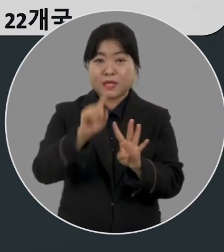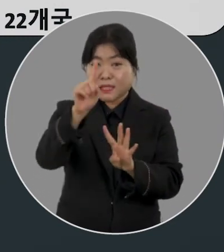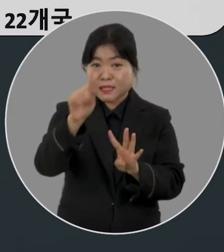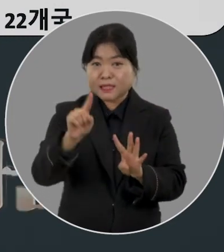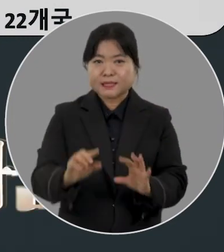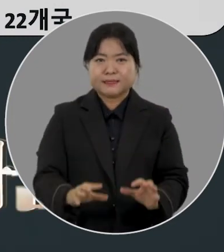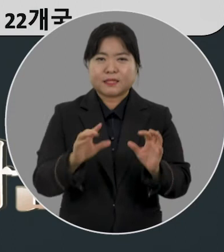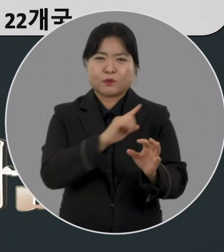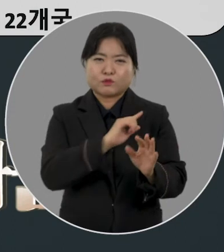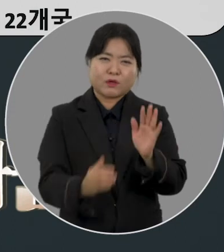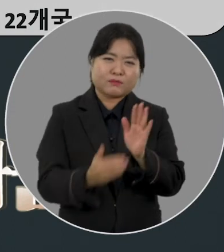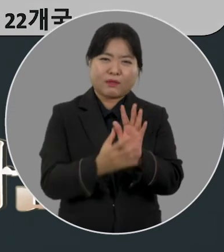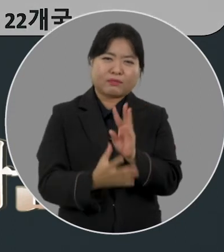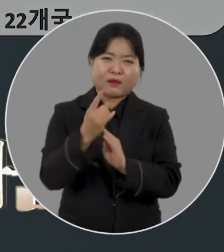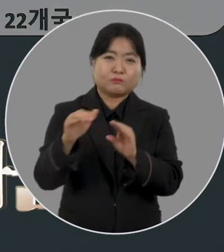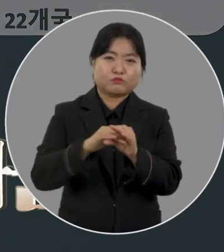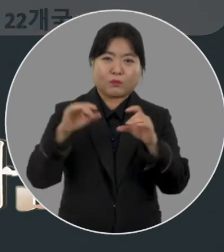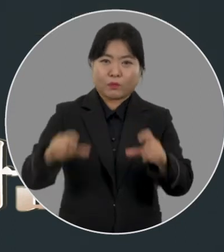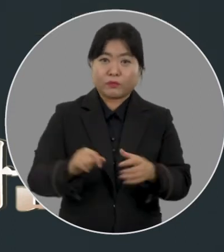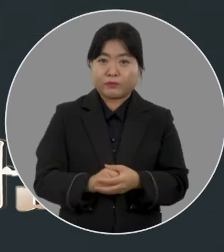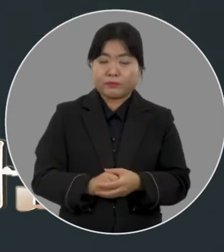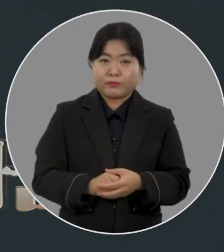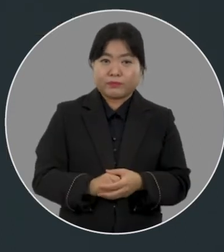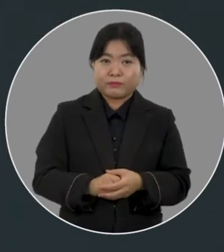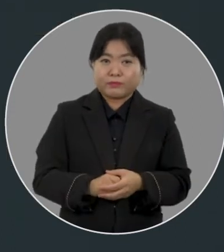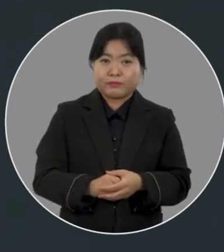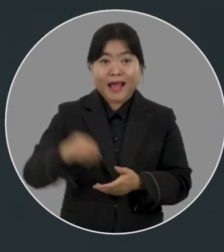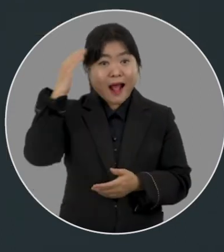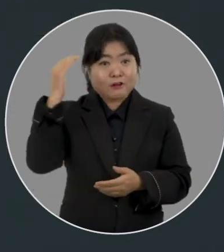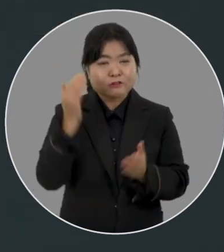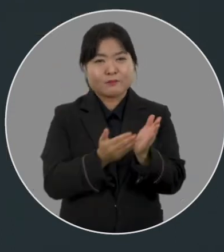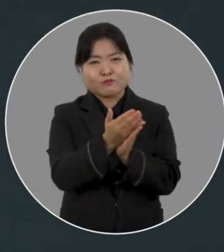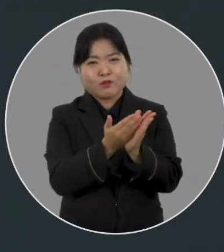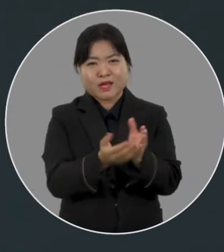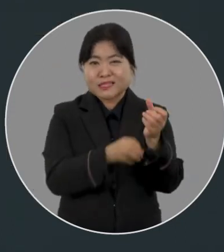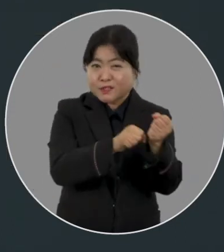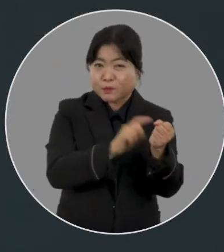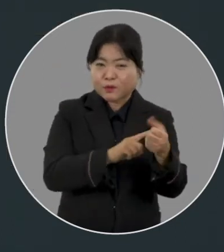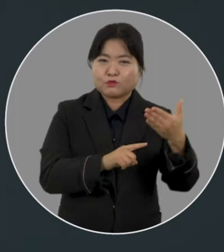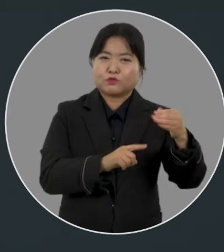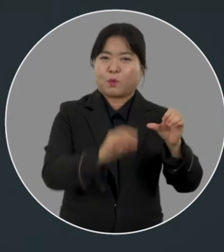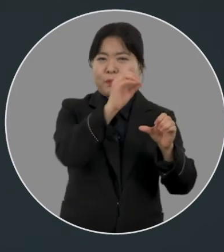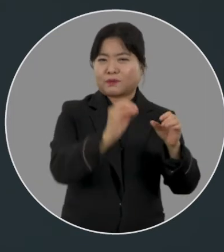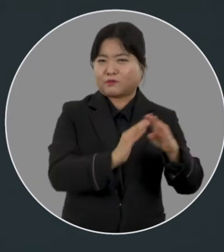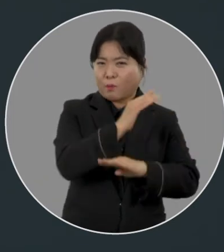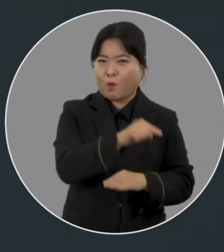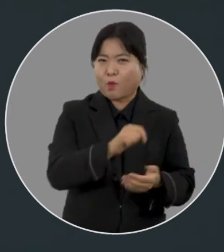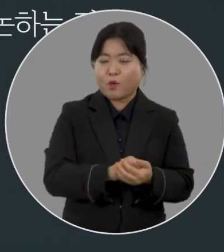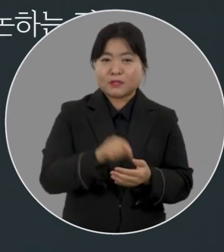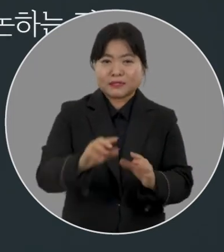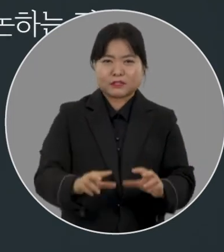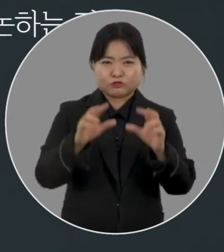1에 해당되는 세계 최대 단일 문화권입니다. 우리나라의 무역 의존도가 95%가 넘는데